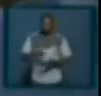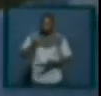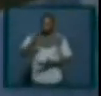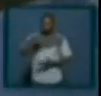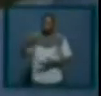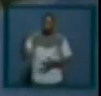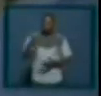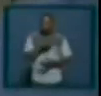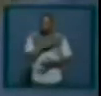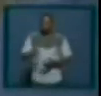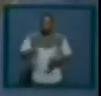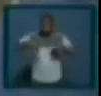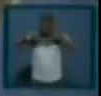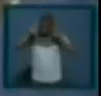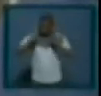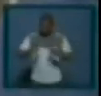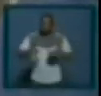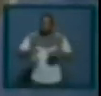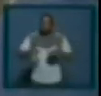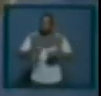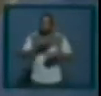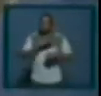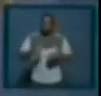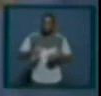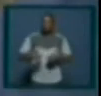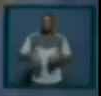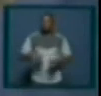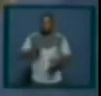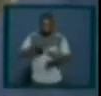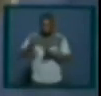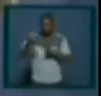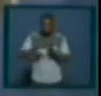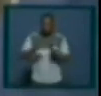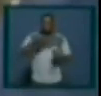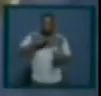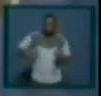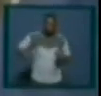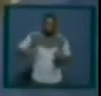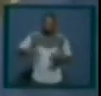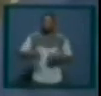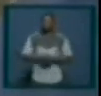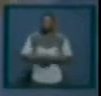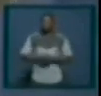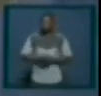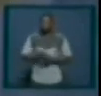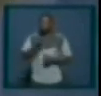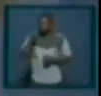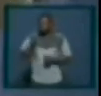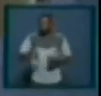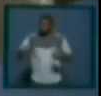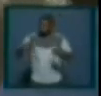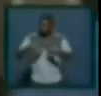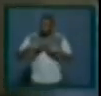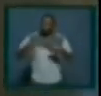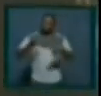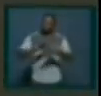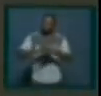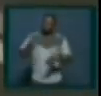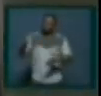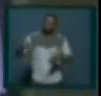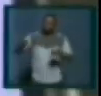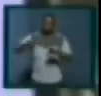à la capacité de ses neurochirurgiens. Il faut faire confiance à nos compétences.